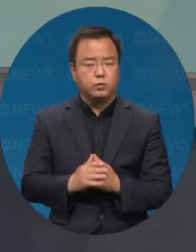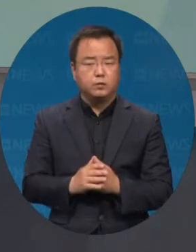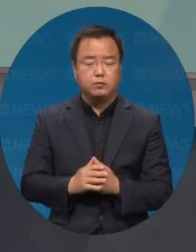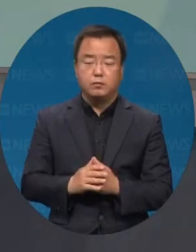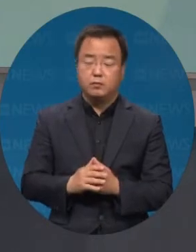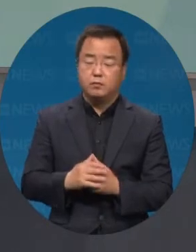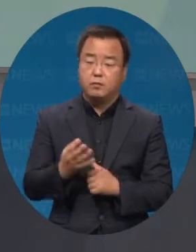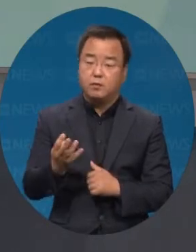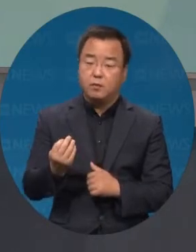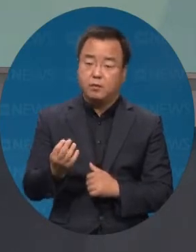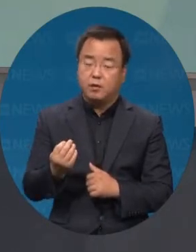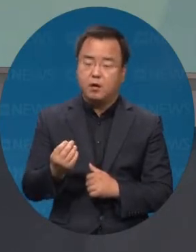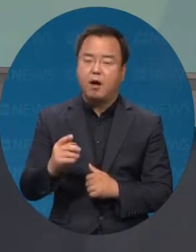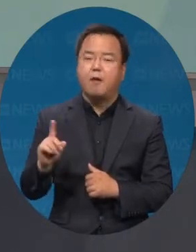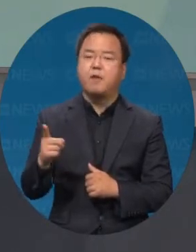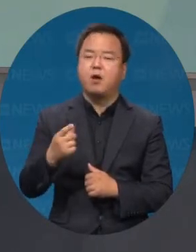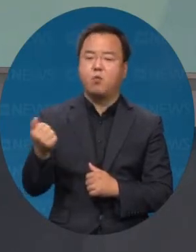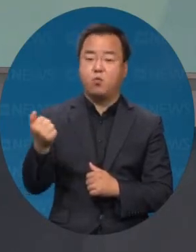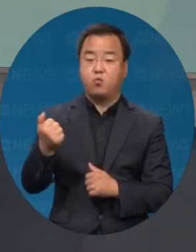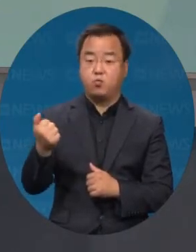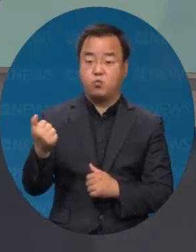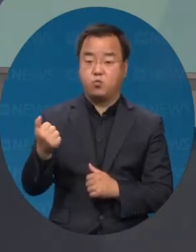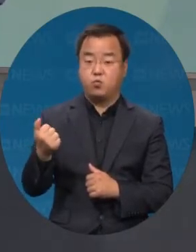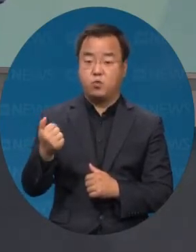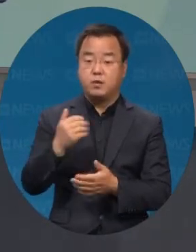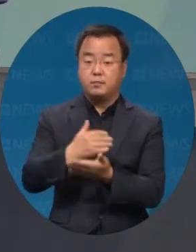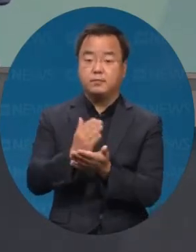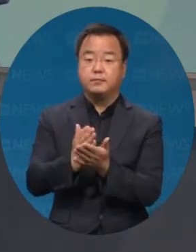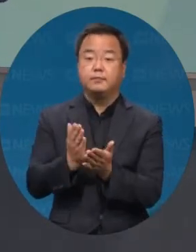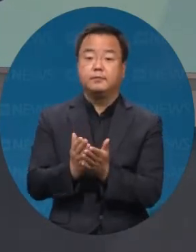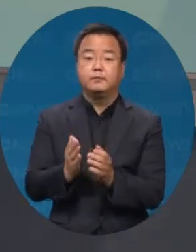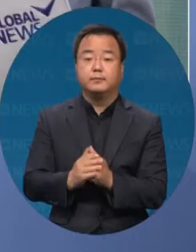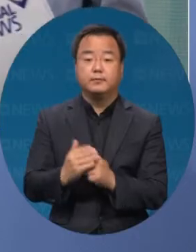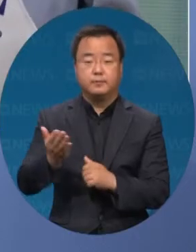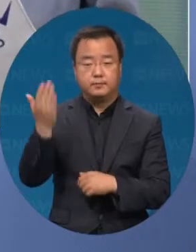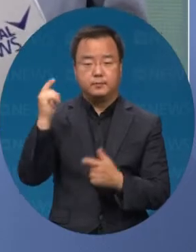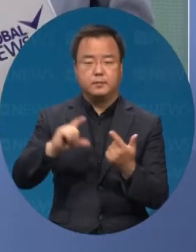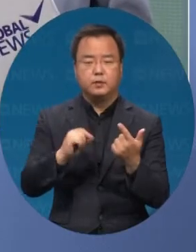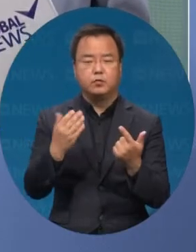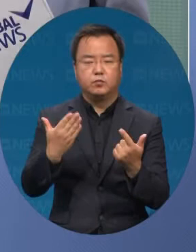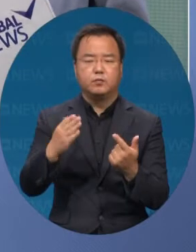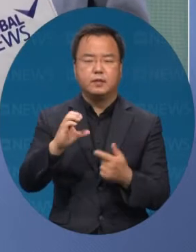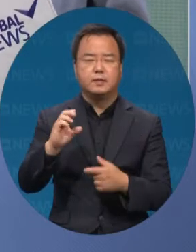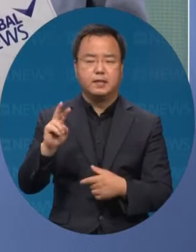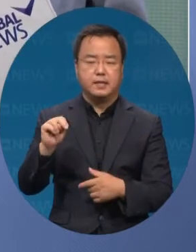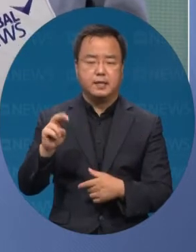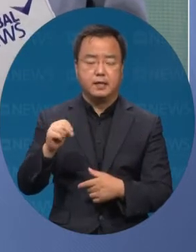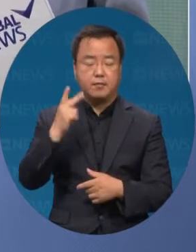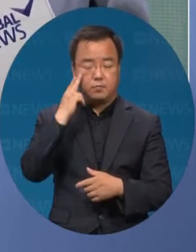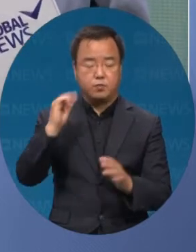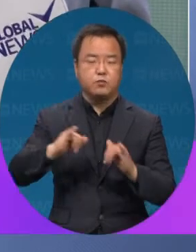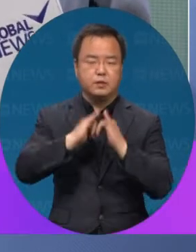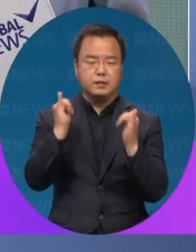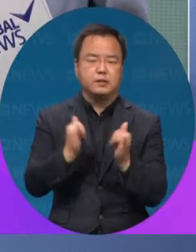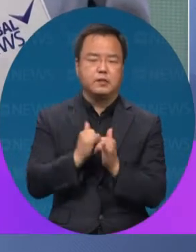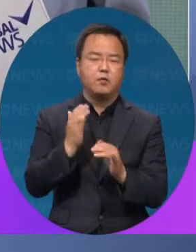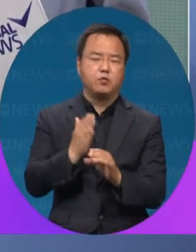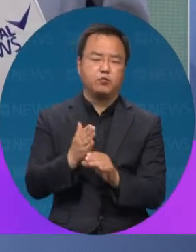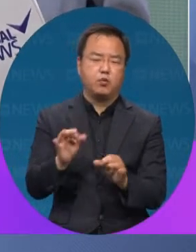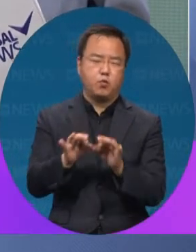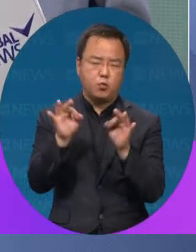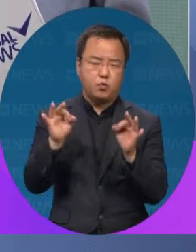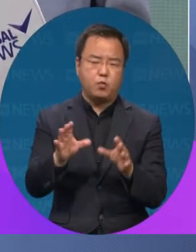놀라지 마세요 무려 150개 종이나 된다고 합니다 4 지난 9 2 3 4는 미국 사회에서 오랜시간 불려온